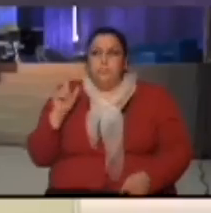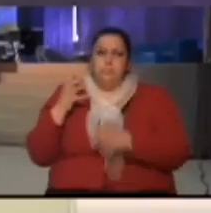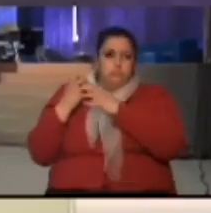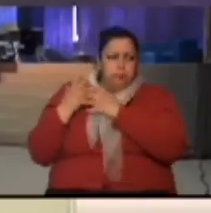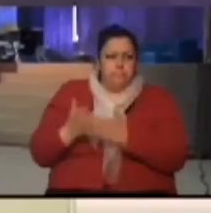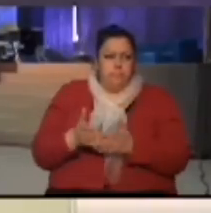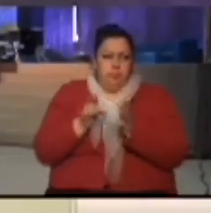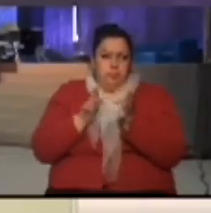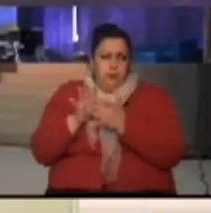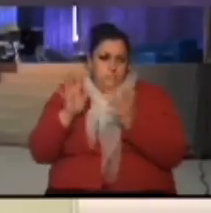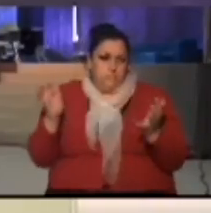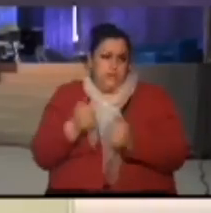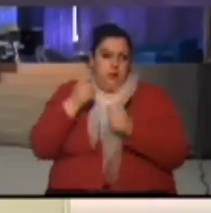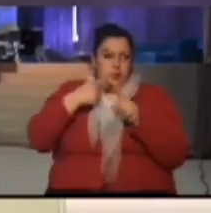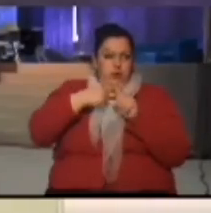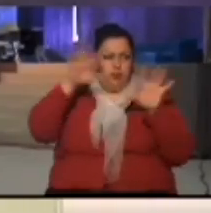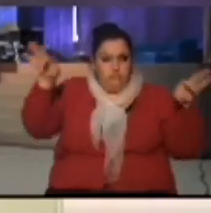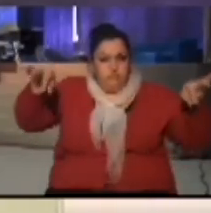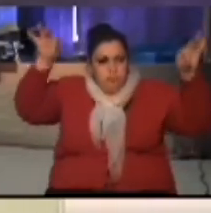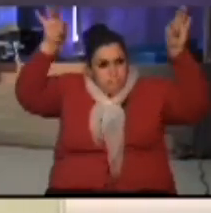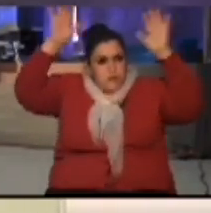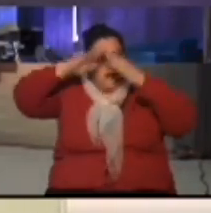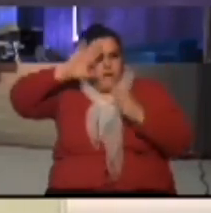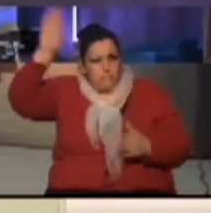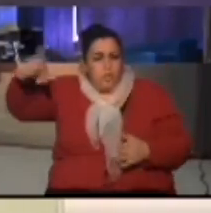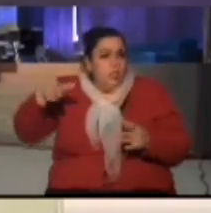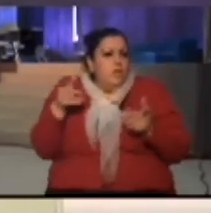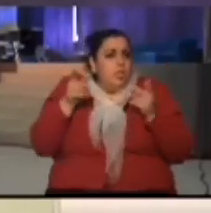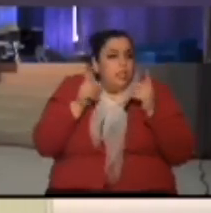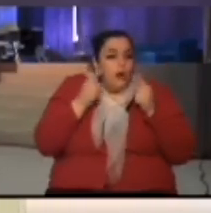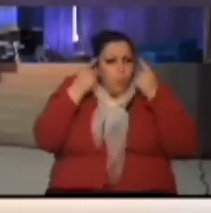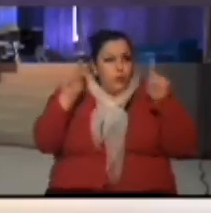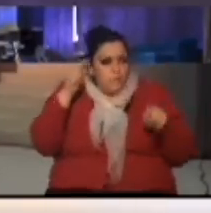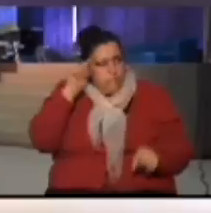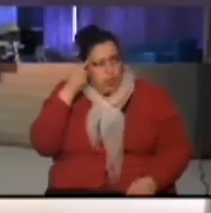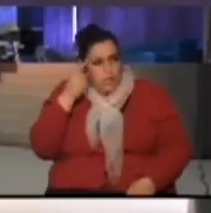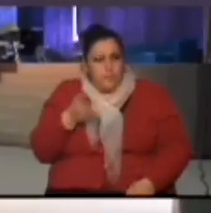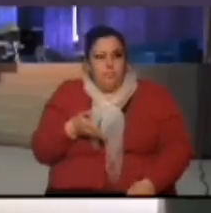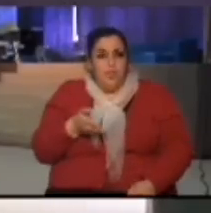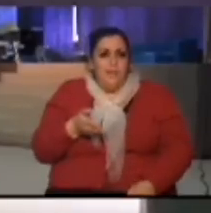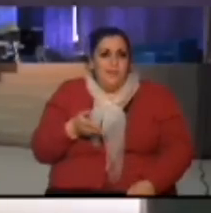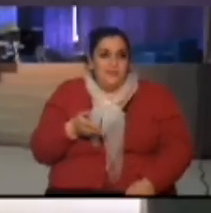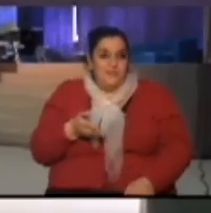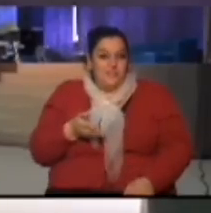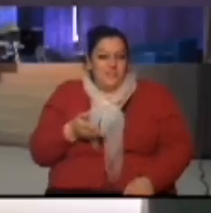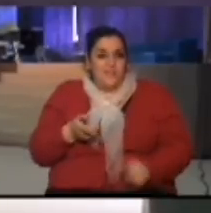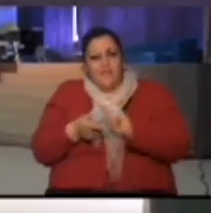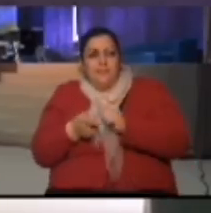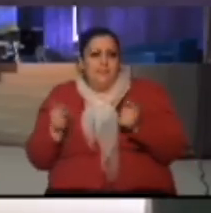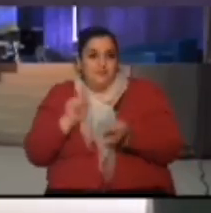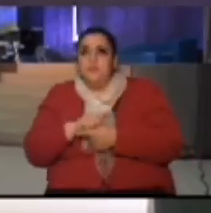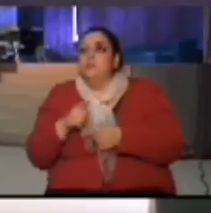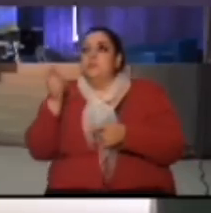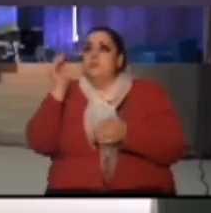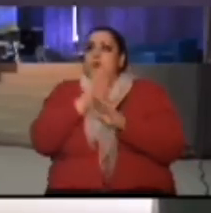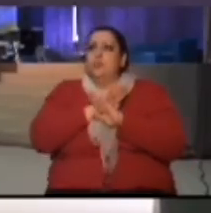որպեսի փրկեին, բայց արի ուտես Հիսուսը թույլ տվեց, որ իրան մինչև վերջ խաչեին, թույլ տվեց, որ ինքը մահանար, հետո